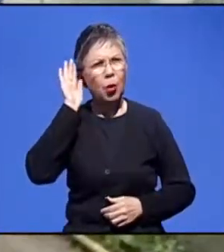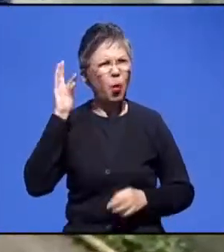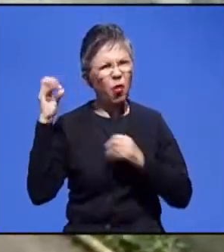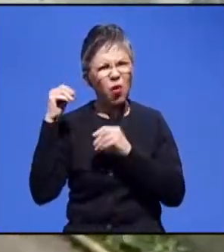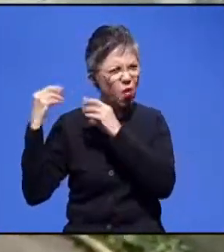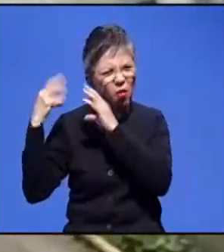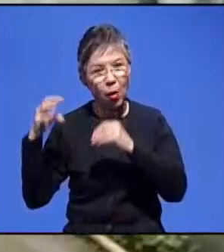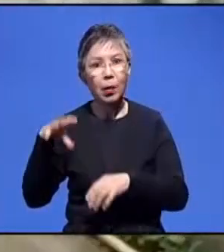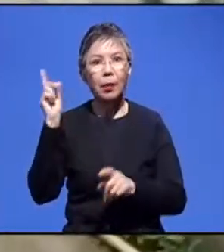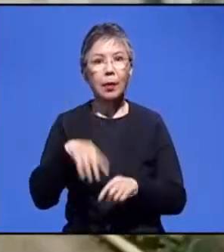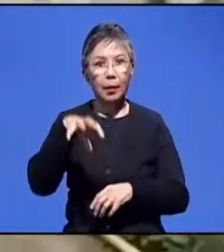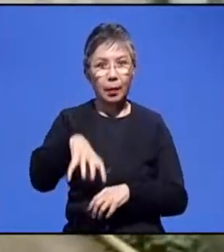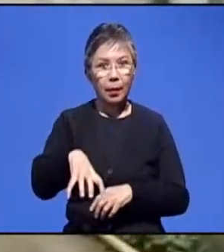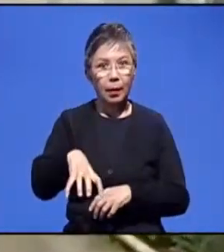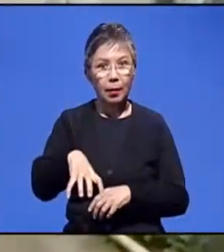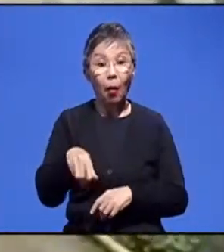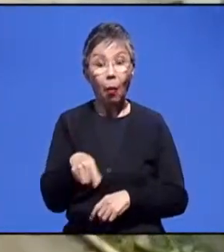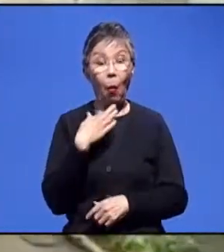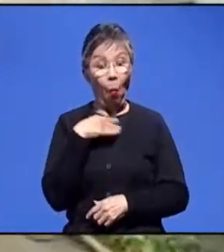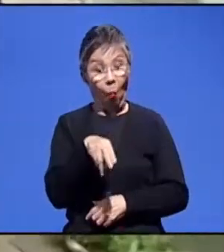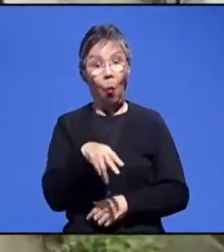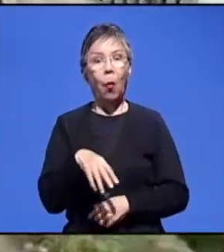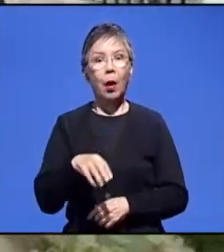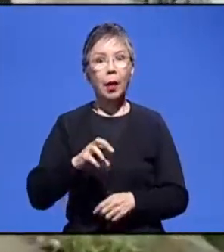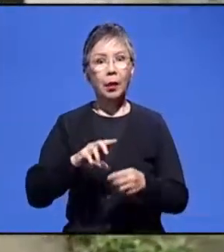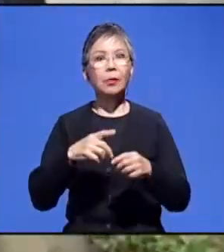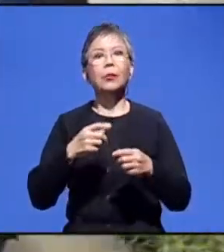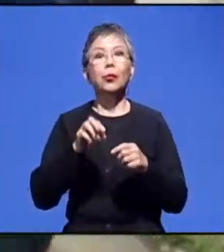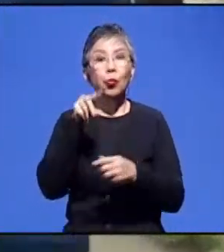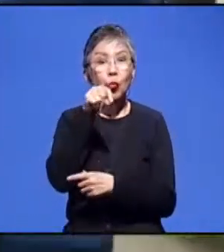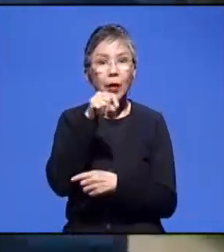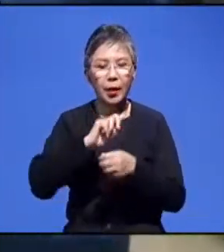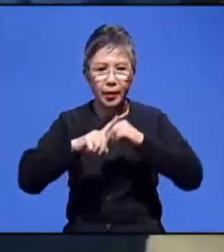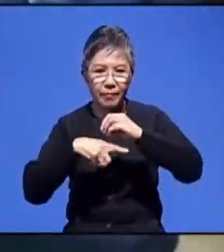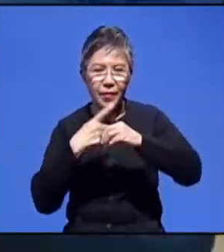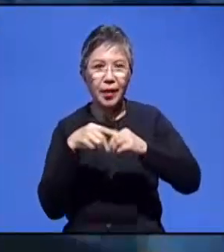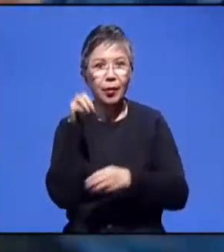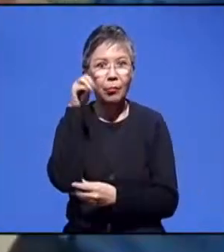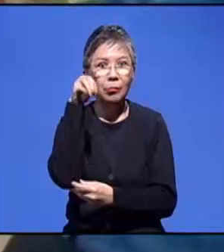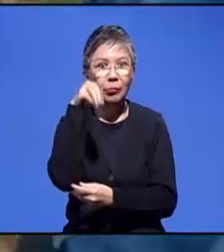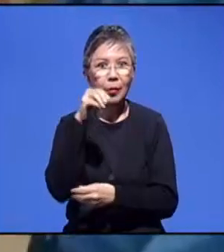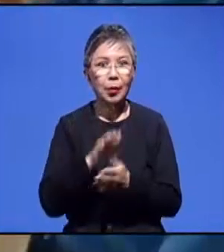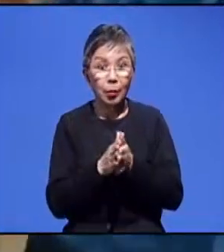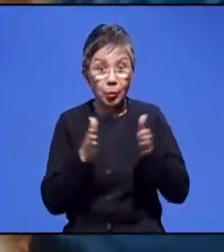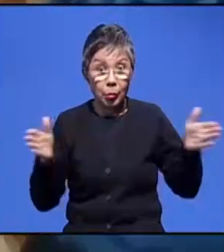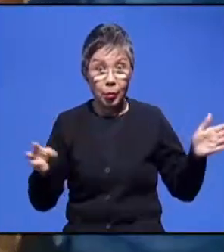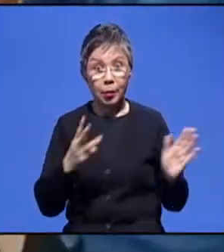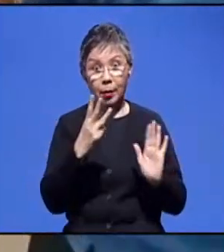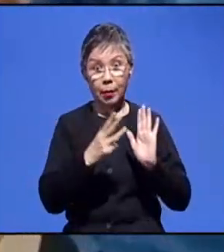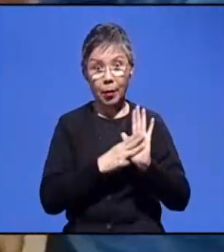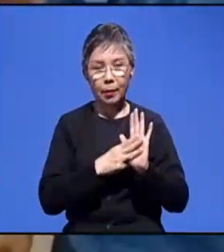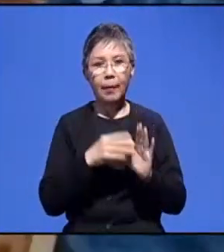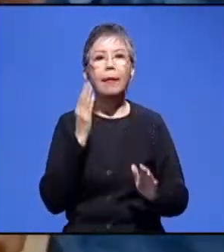berisik dari kandang. Saat diperiksa, ada ular melilit ternak unggasnya. Reptil sepanjang 3 meter ini dengan